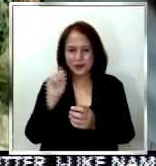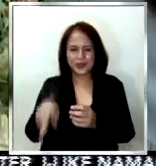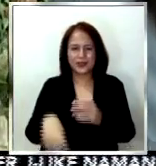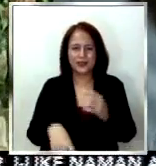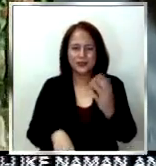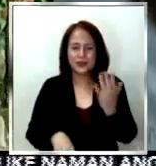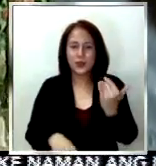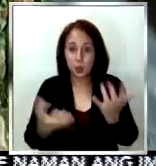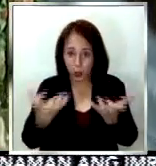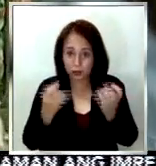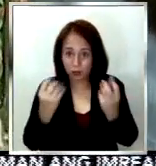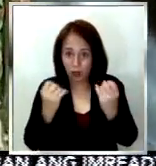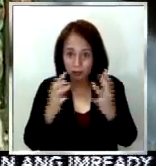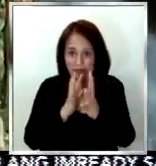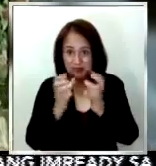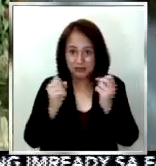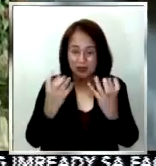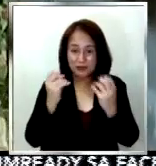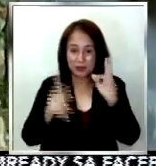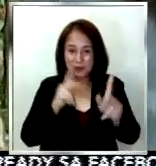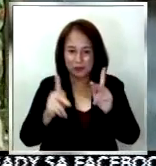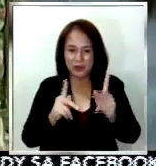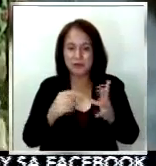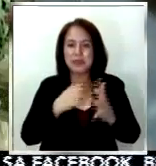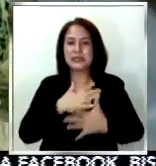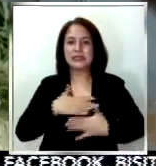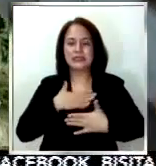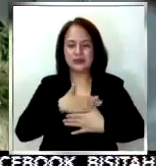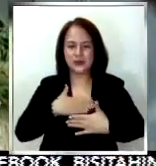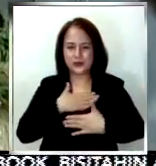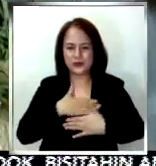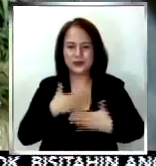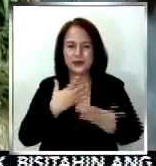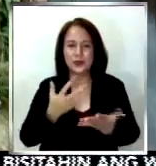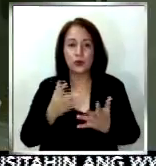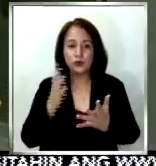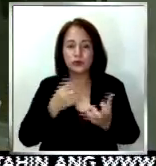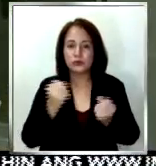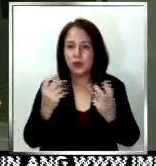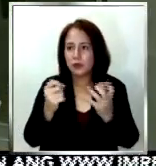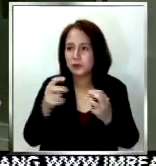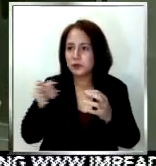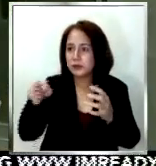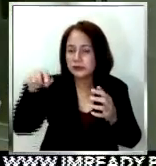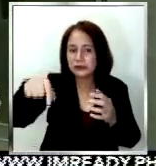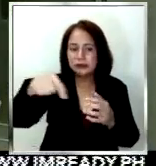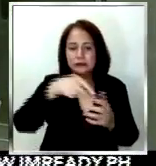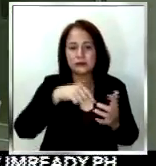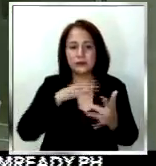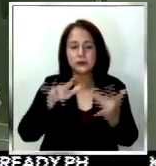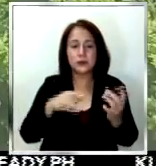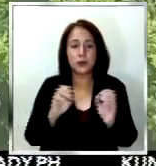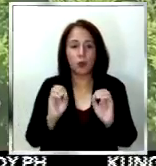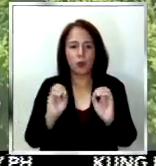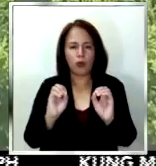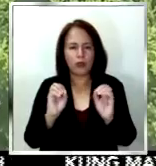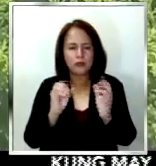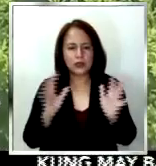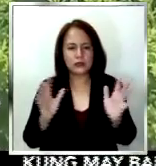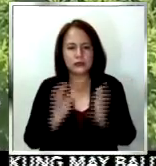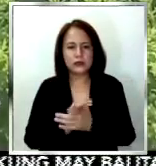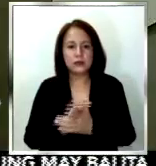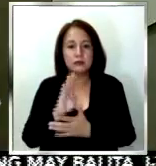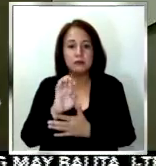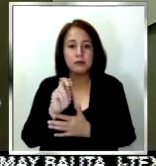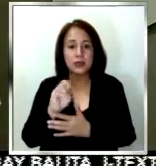tao? Opo ah, para mas enjoy po na siyempre madami kayo nandito na ano. Wala rin masyadong tao sa Ben Cab Museum sa Tuba